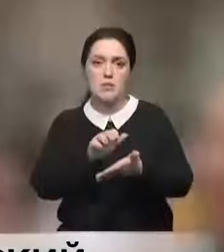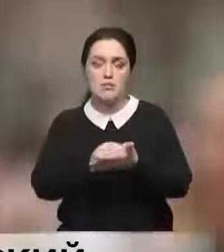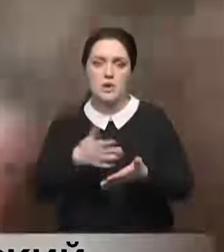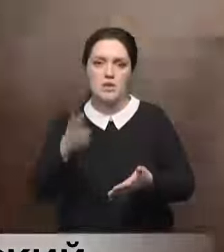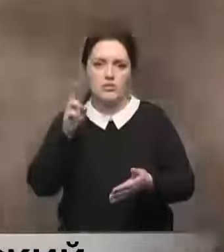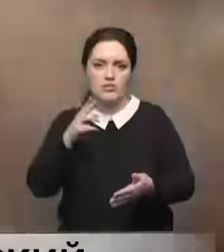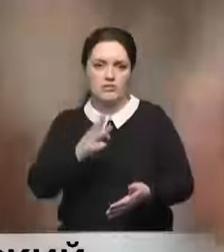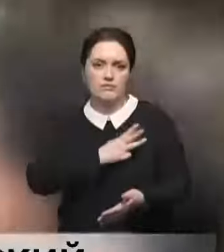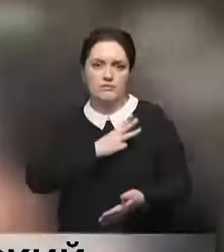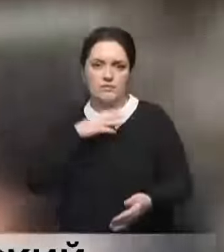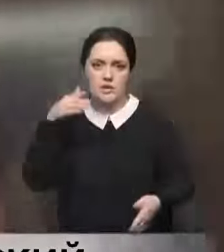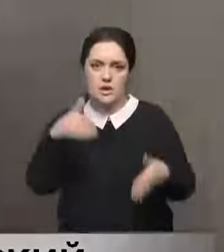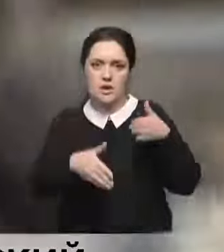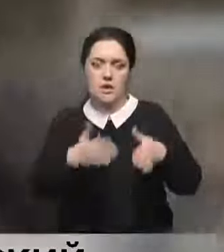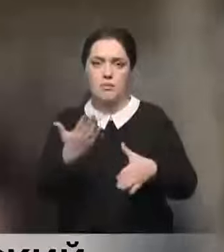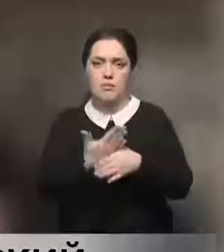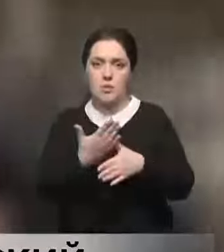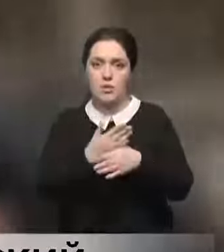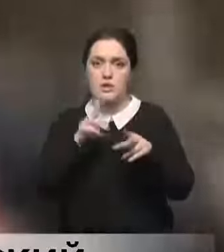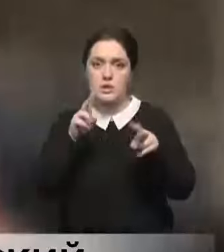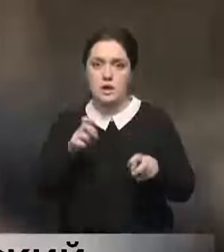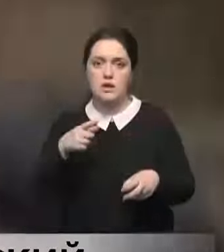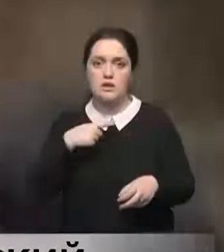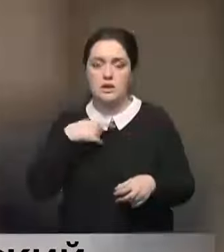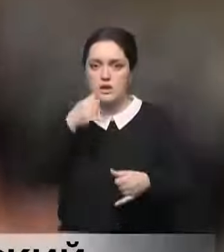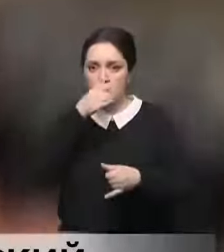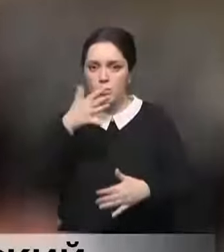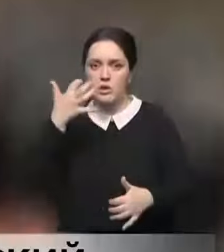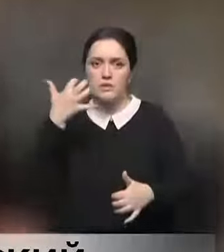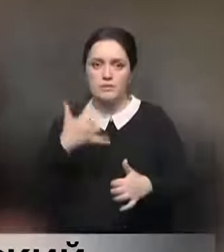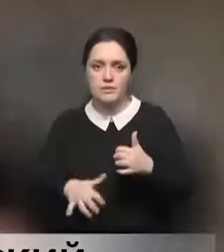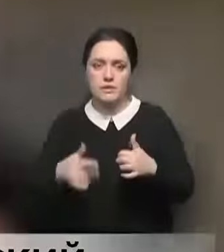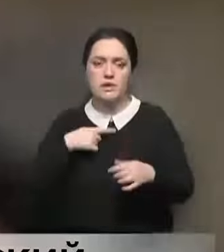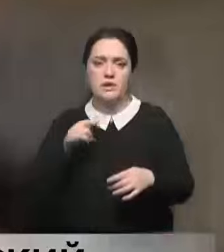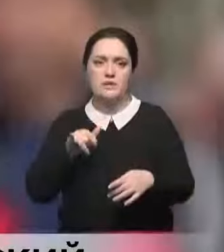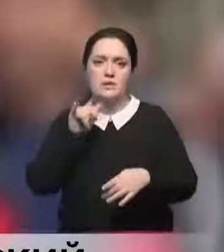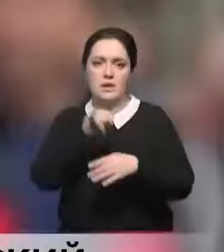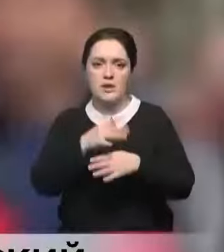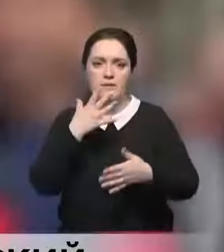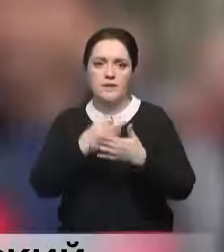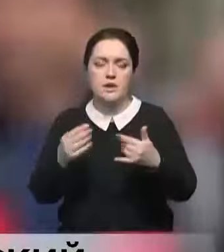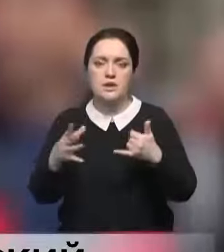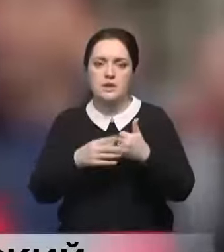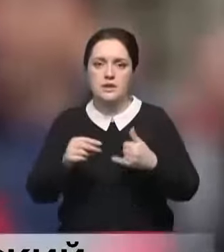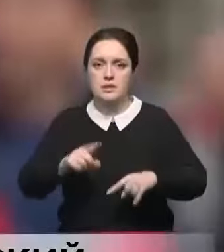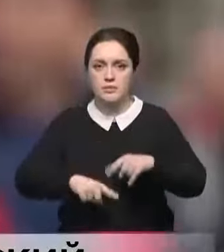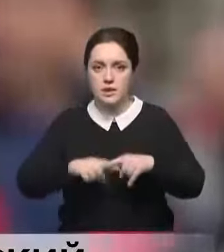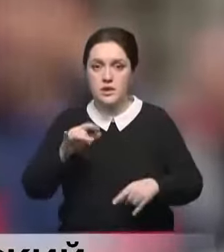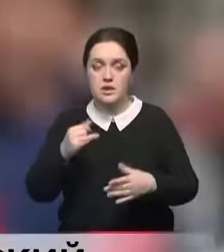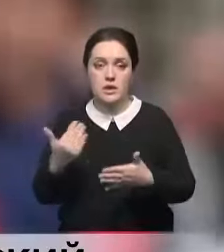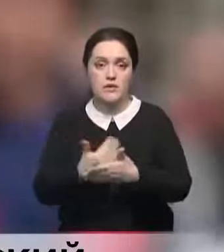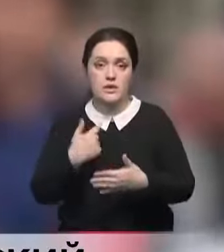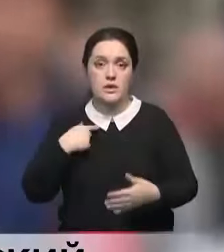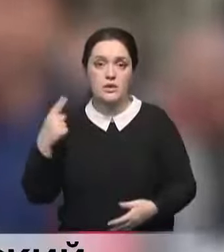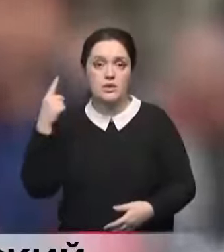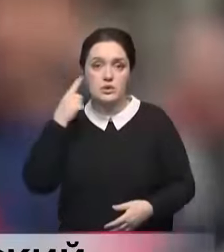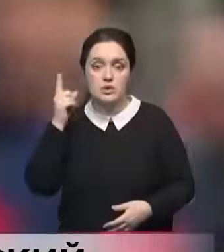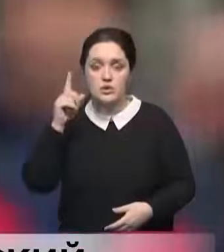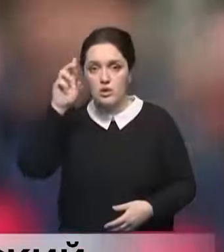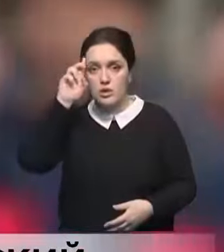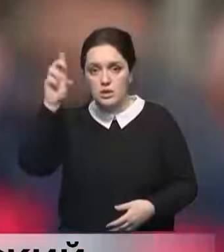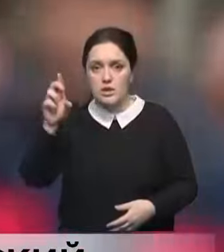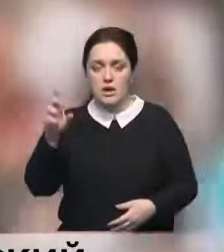занимаются тысячи добровольцев. Цитата. «Я не мог не приехать сюда и не навестить своих земляков. И из новостей я узнал, что